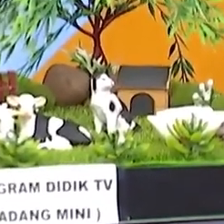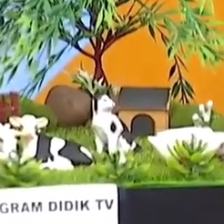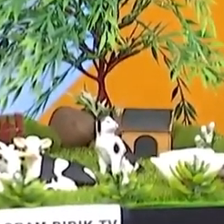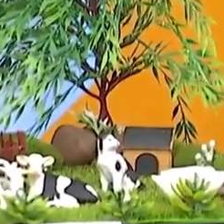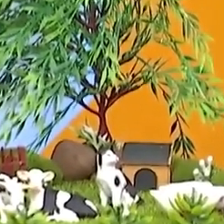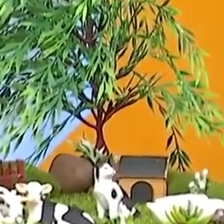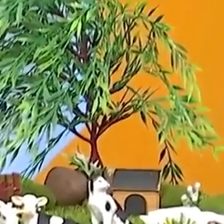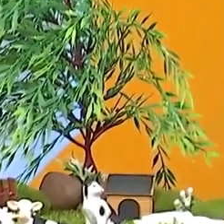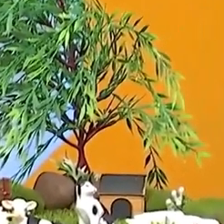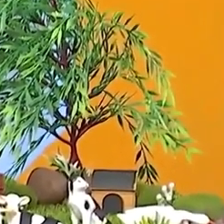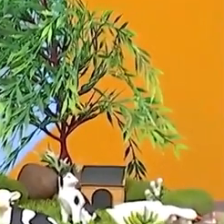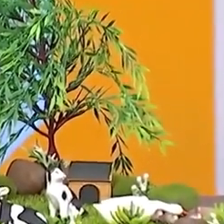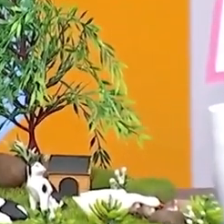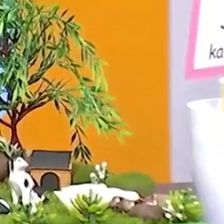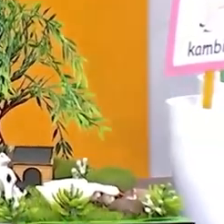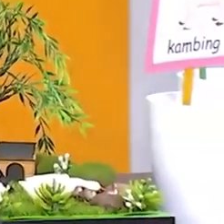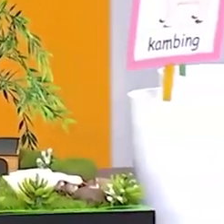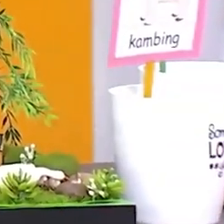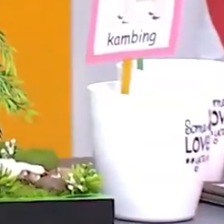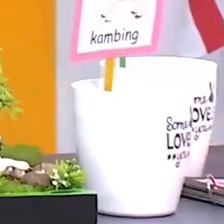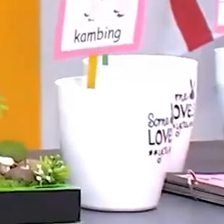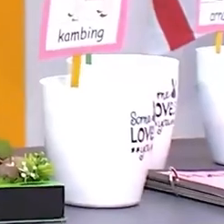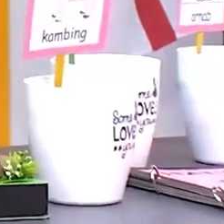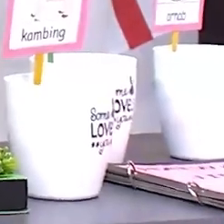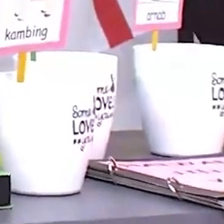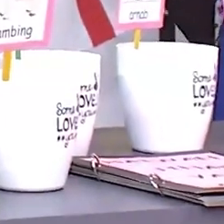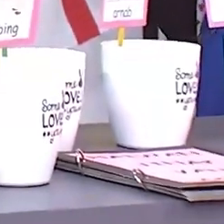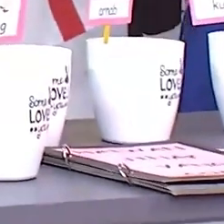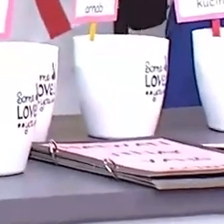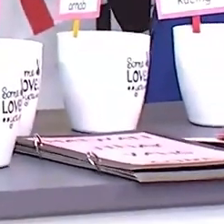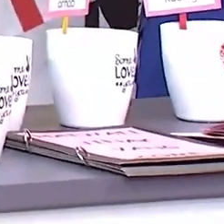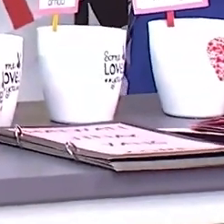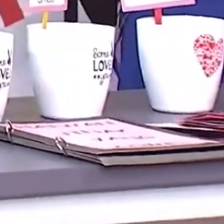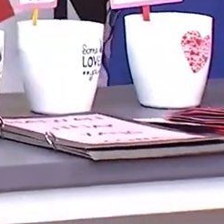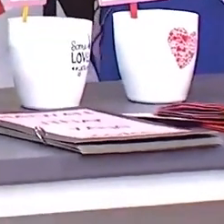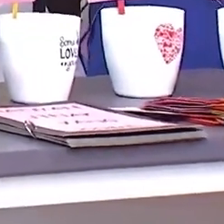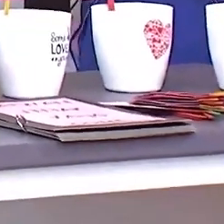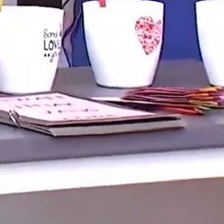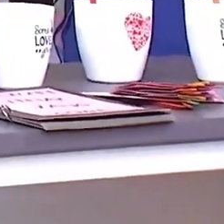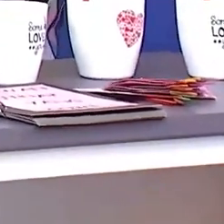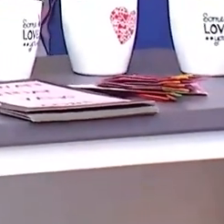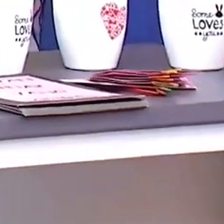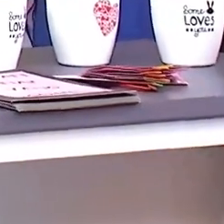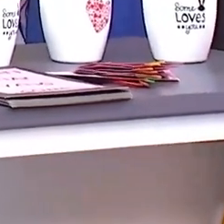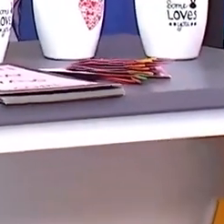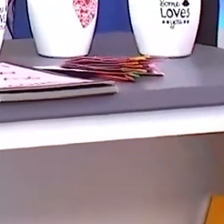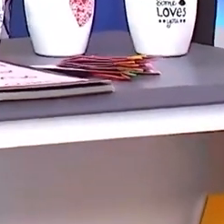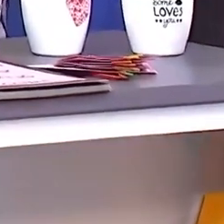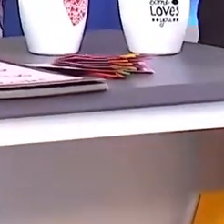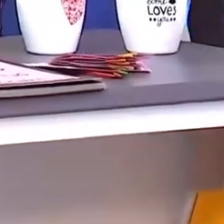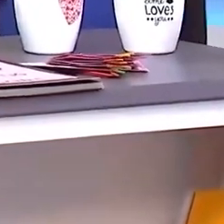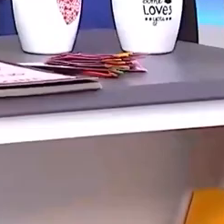Hai Itik, sudah lama menunggu? Eh, tidaklah, saya baru je sampai. Oh, Mak, jom kita mulakan